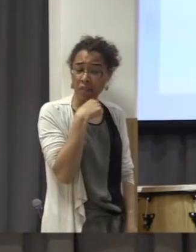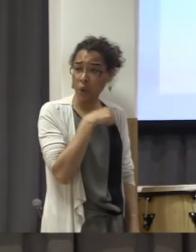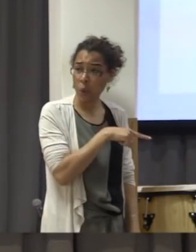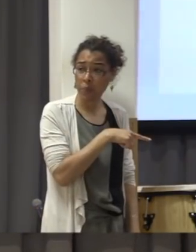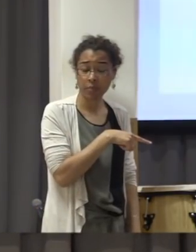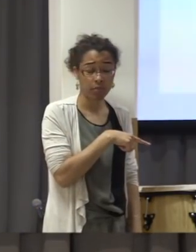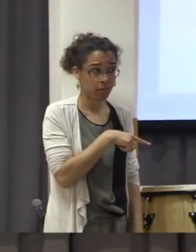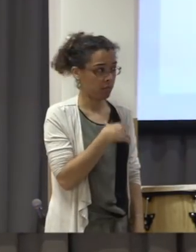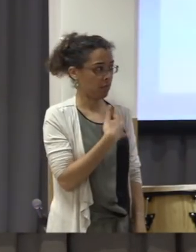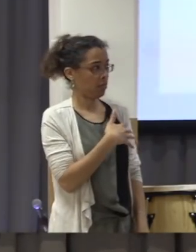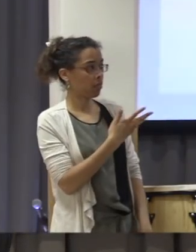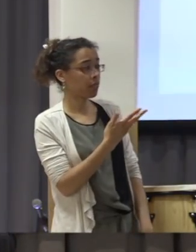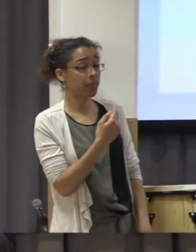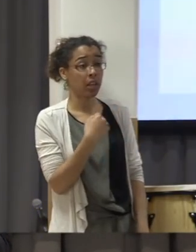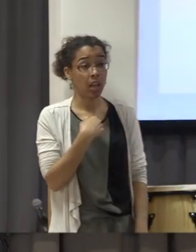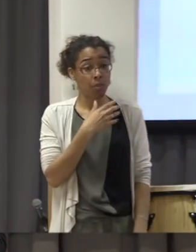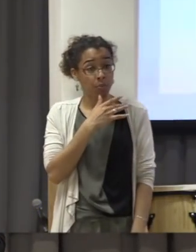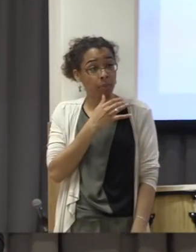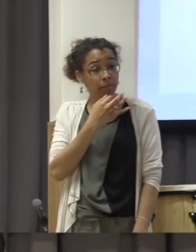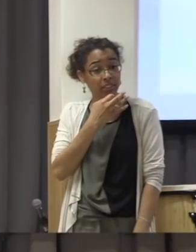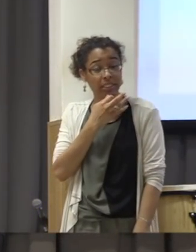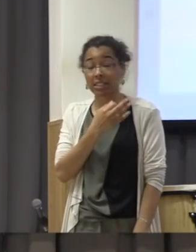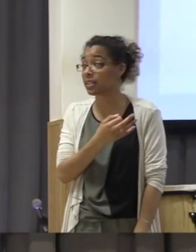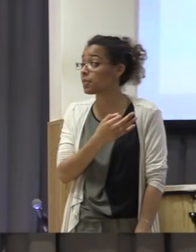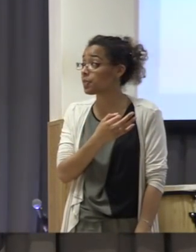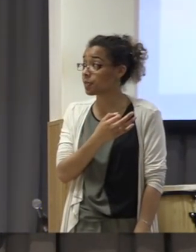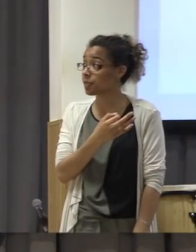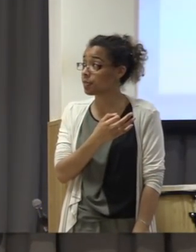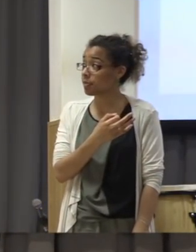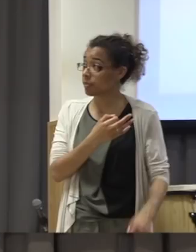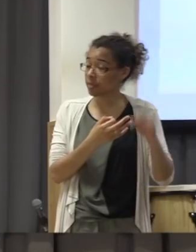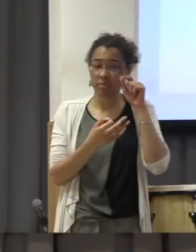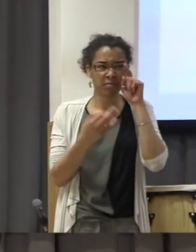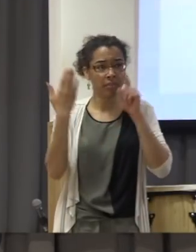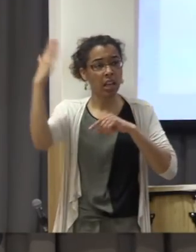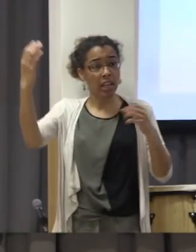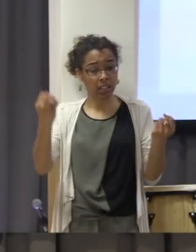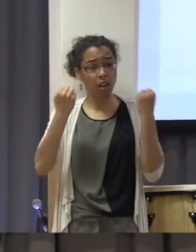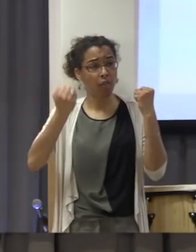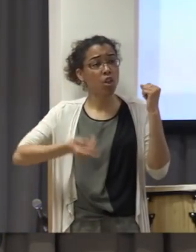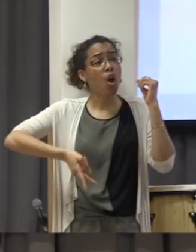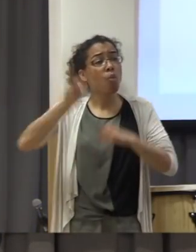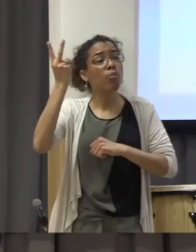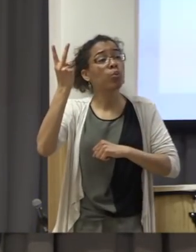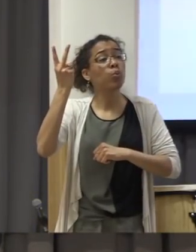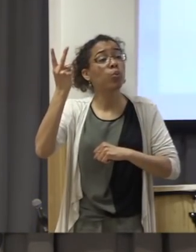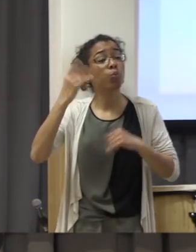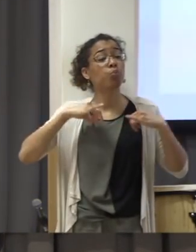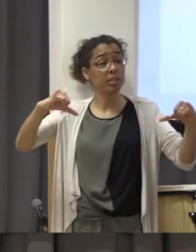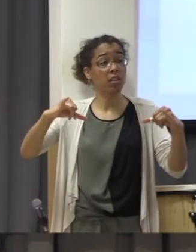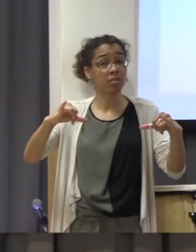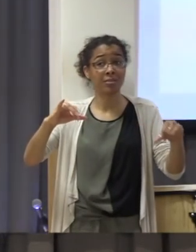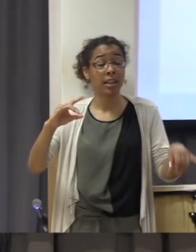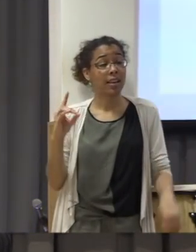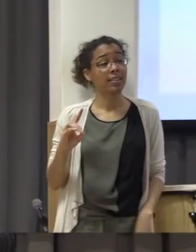Non. Je ne peux même pas penser une seconde qu'il y a une force autre, plus puissante que la puissance de